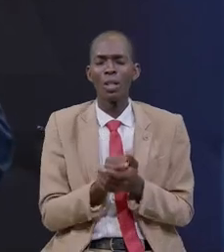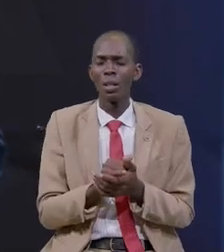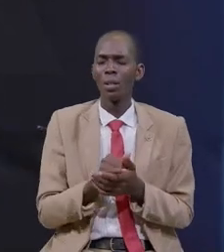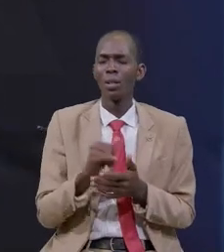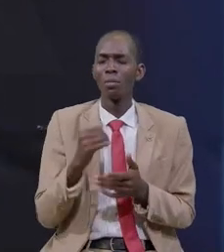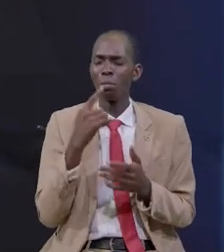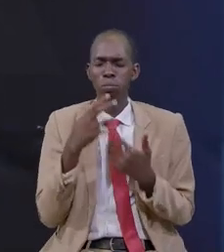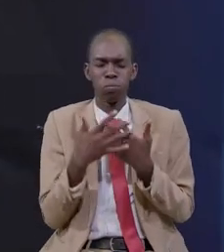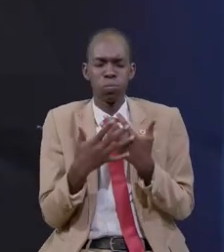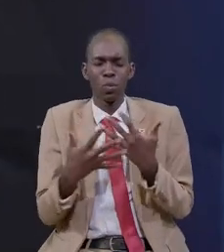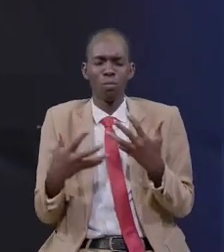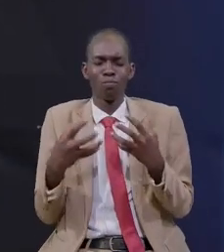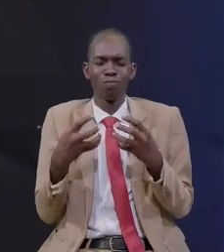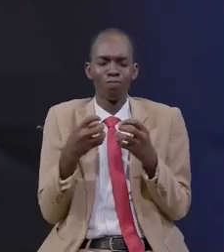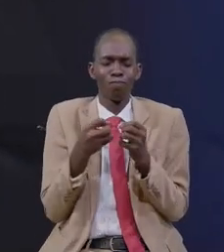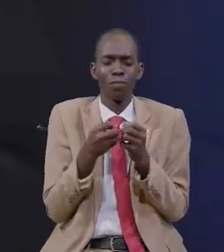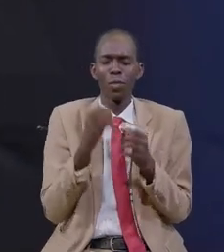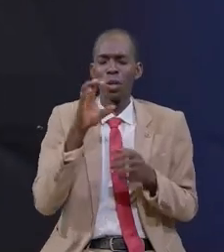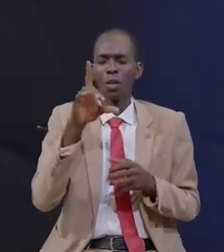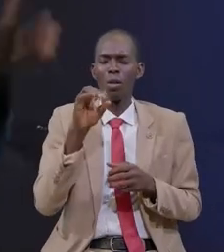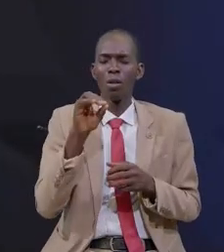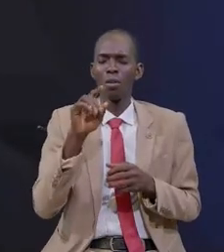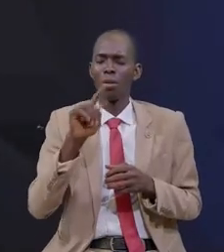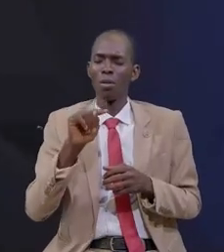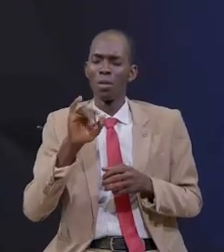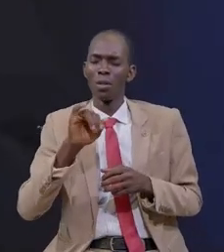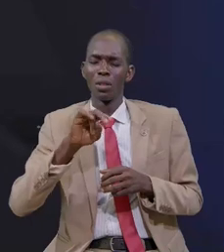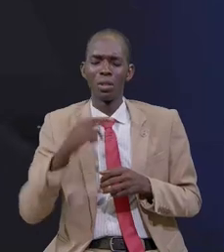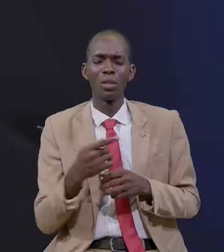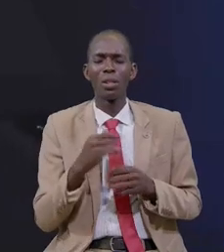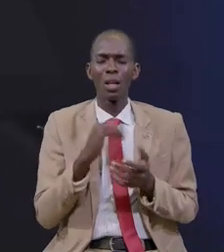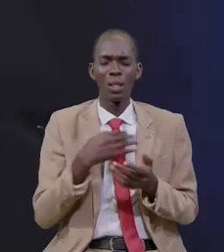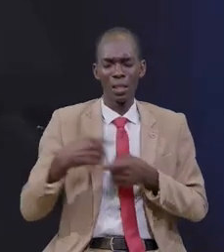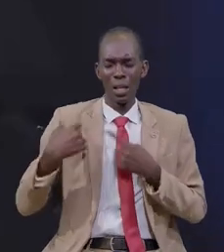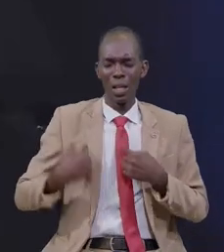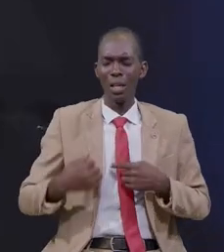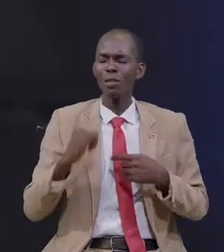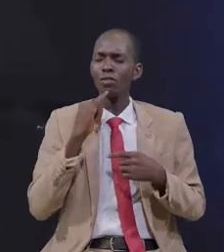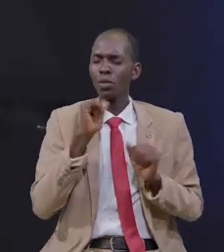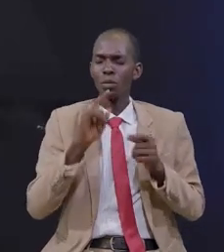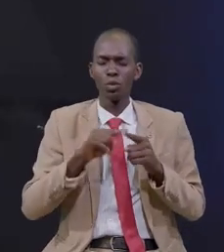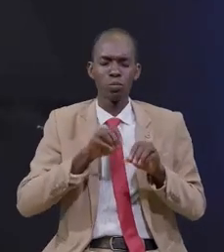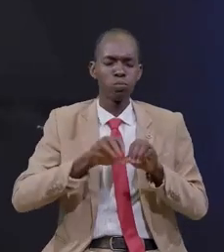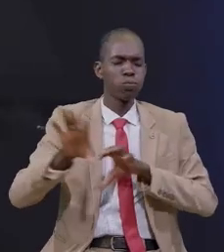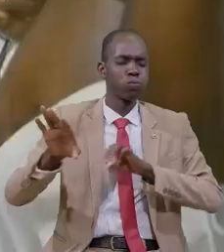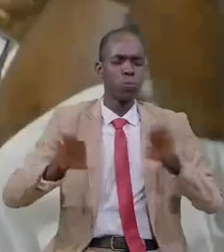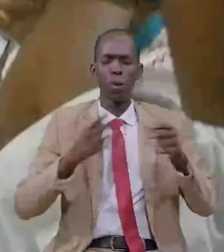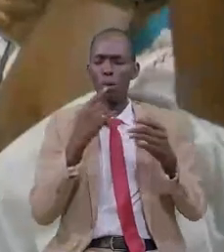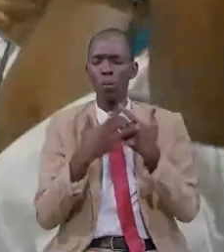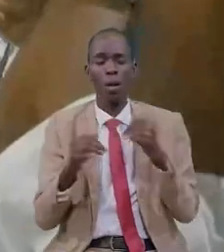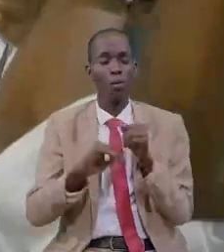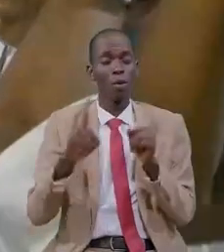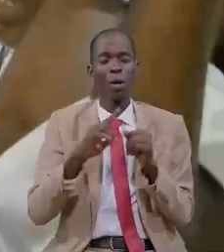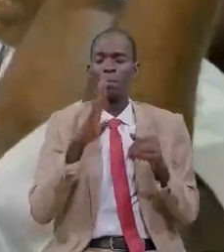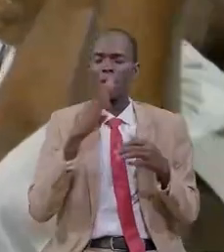Les grumeaux de sang dans le corps. Et le corps n'arrive pas à faire circuler librement le sang. Sois guéri au nom